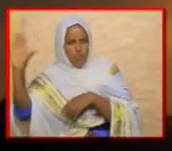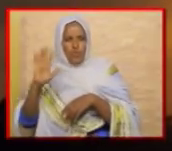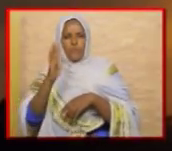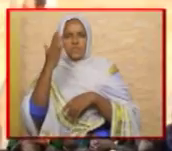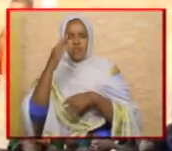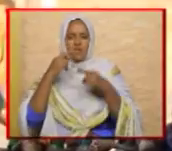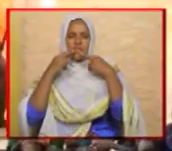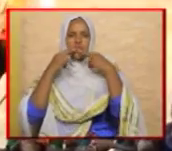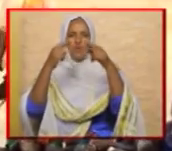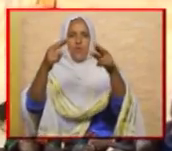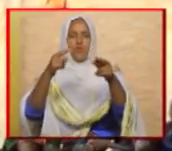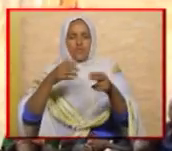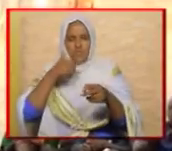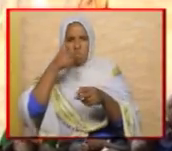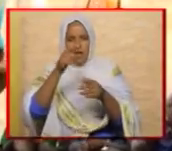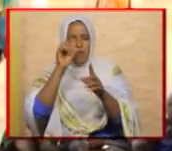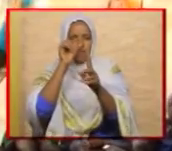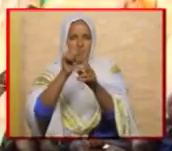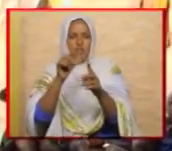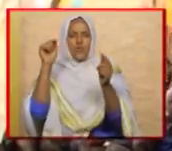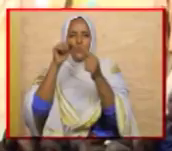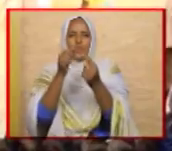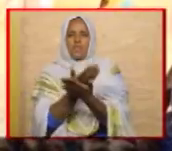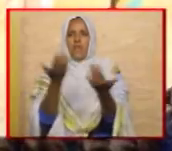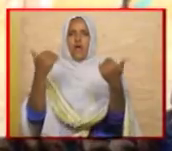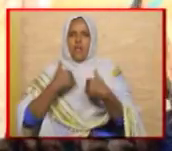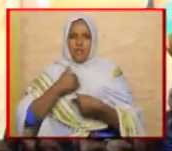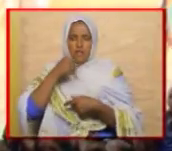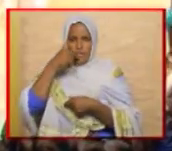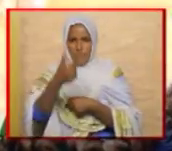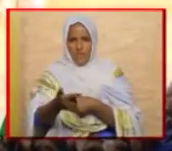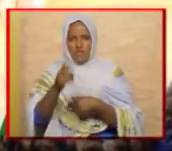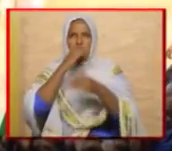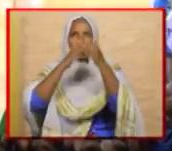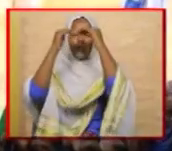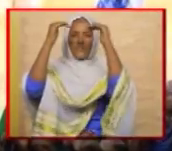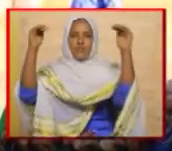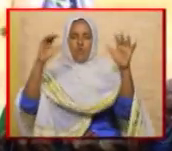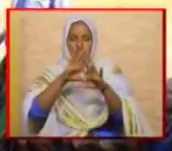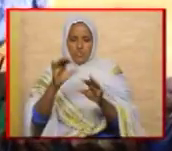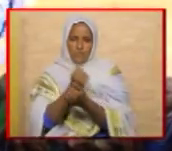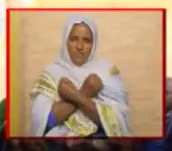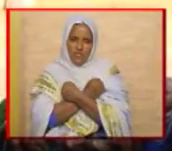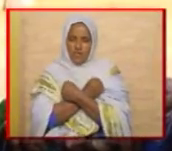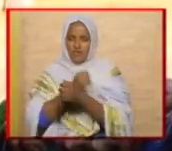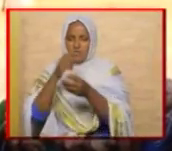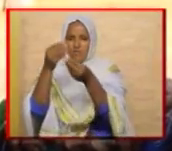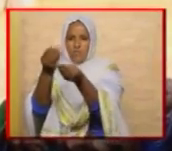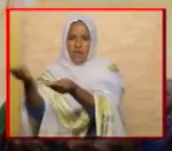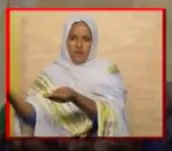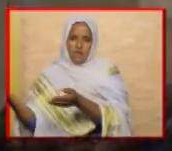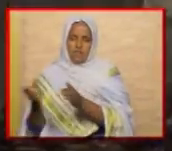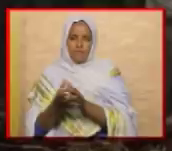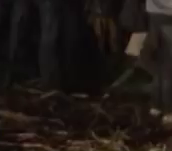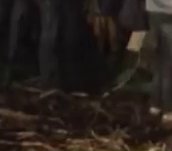ሰማሁኝ መሰለኝ ያዋጅ ነጋሪ ቃል ወዴት አለ የሚል የሰማዩን ርስት በፍቅር የሚያድል